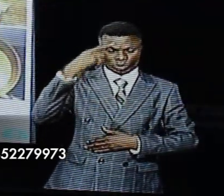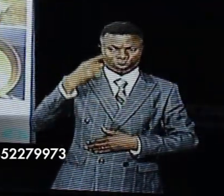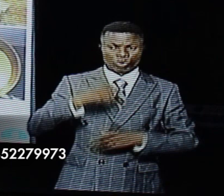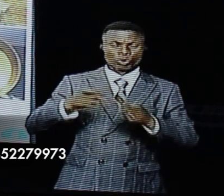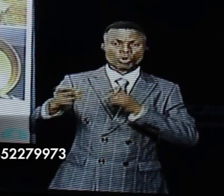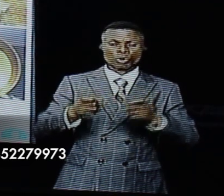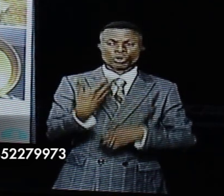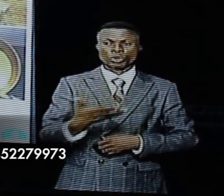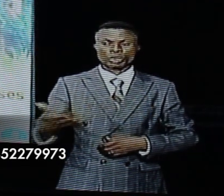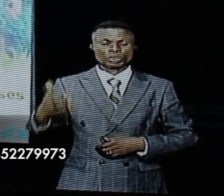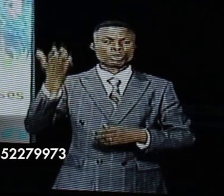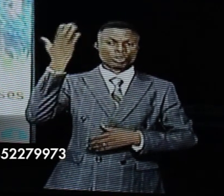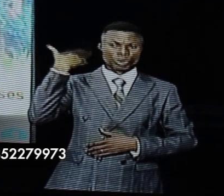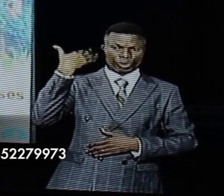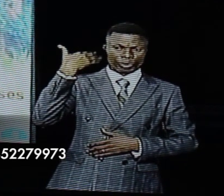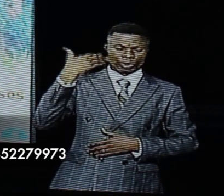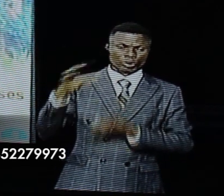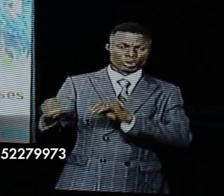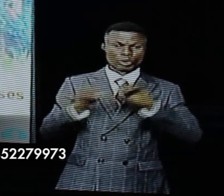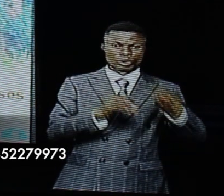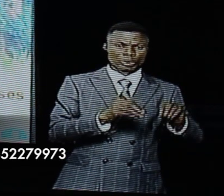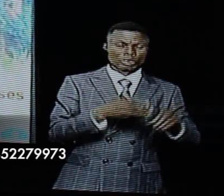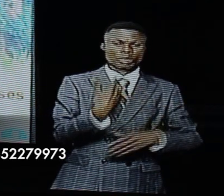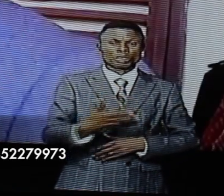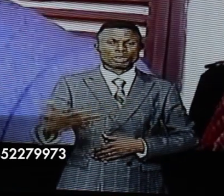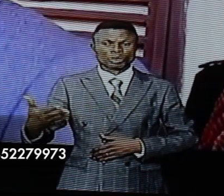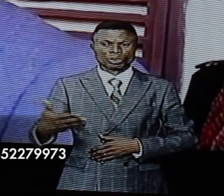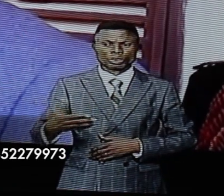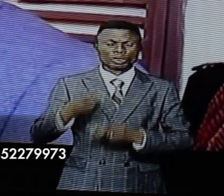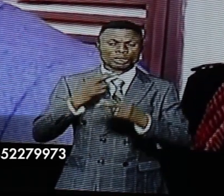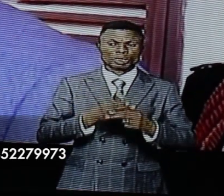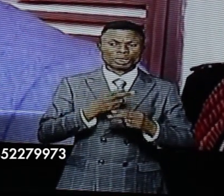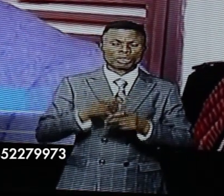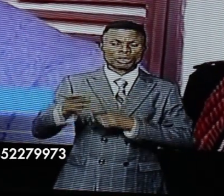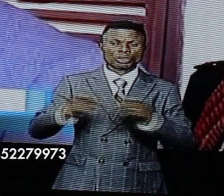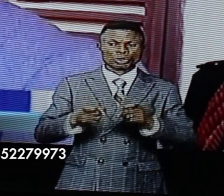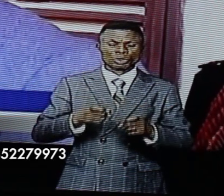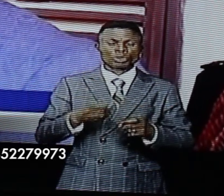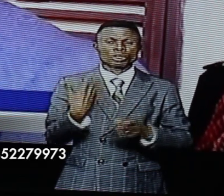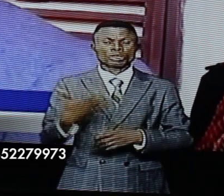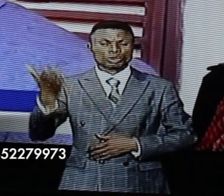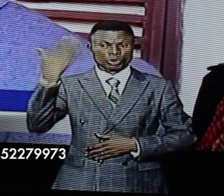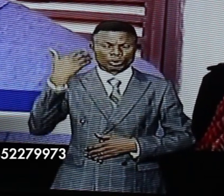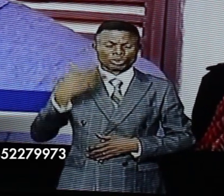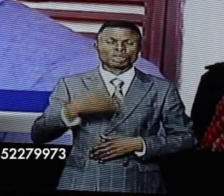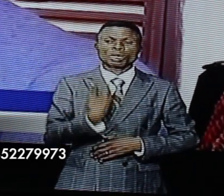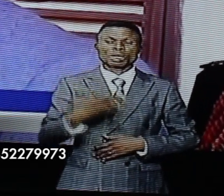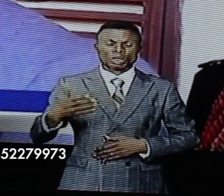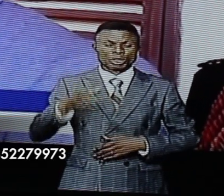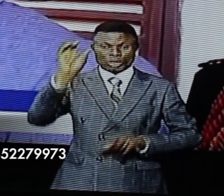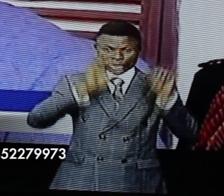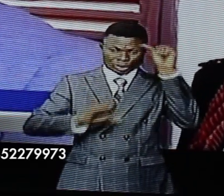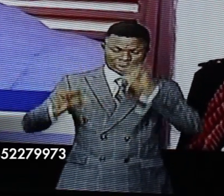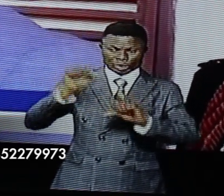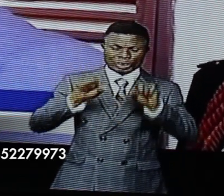des ressources en eau. Nous avons mis en place un outil de gestion intégrée des ressources en eau, un outil scientifique et aussi un